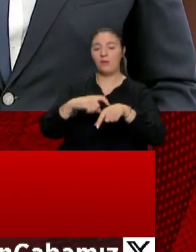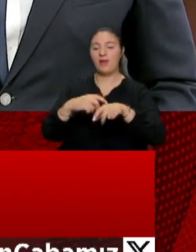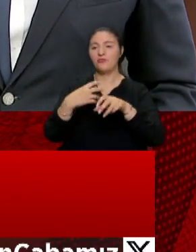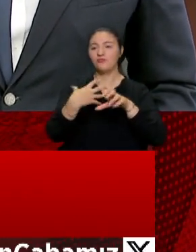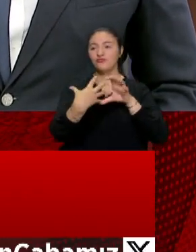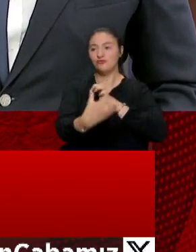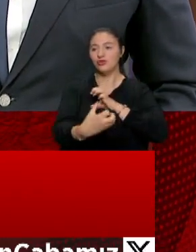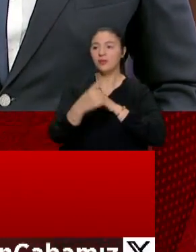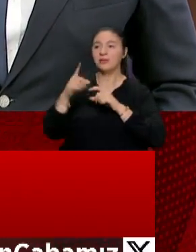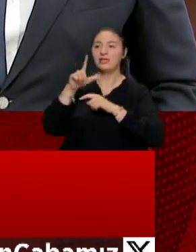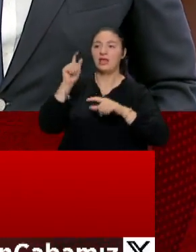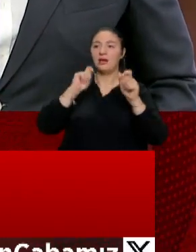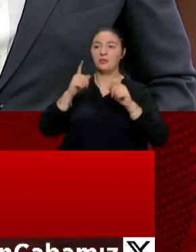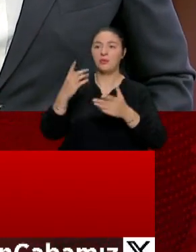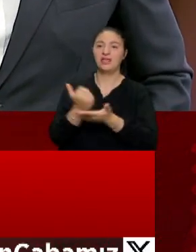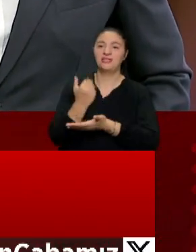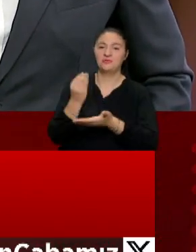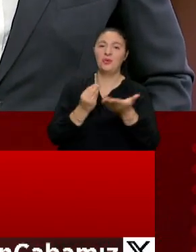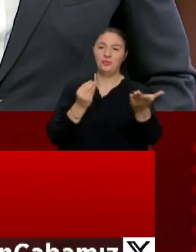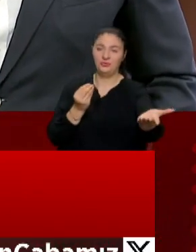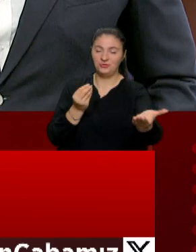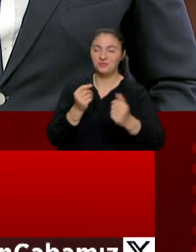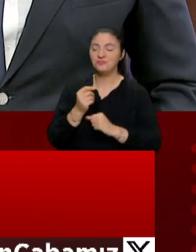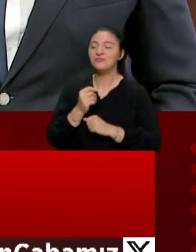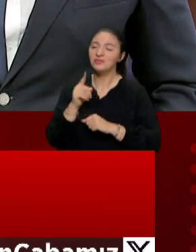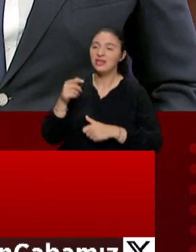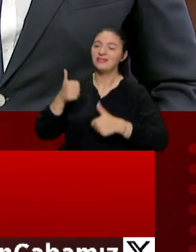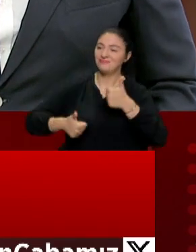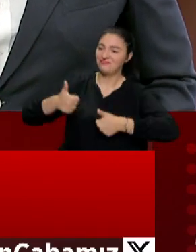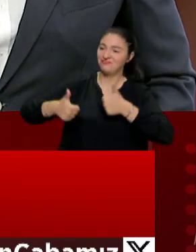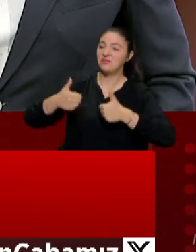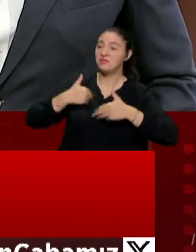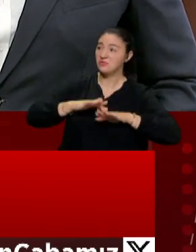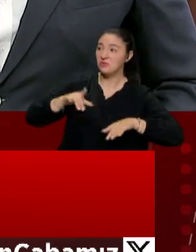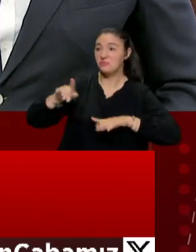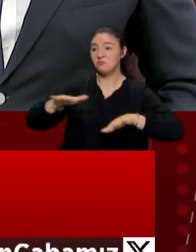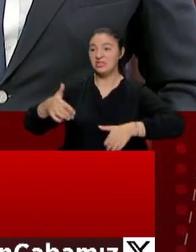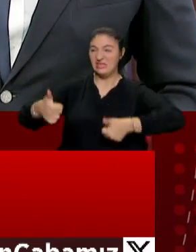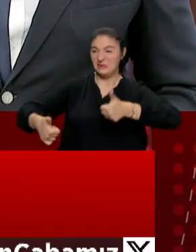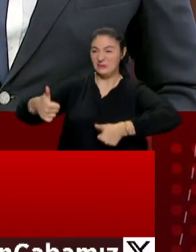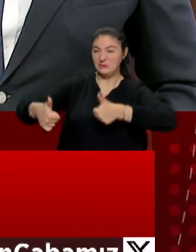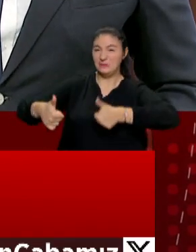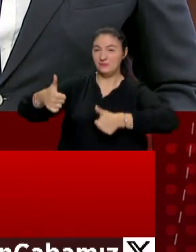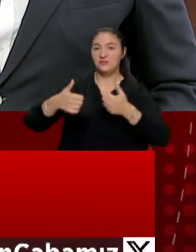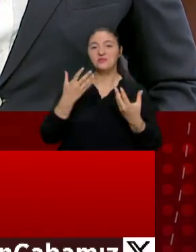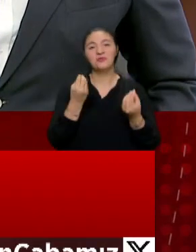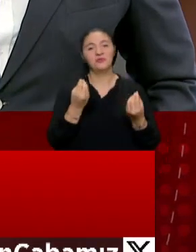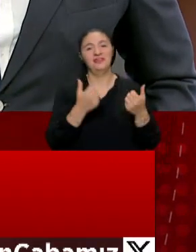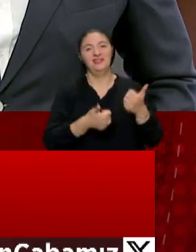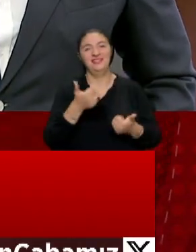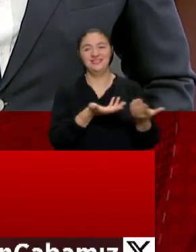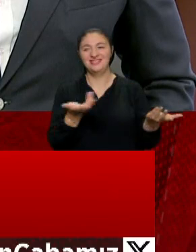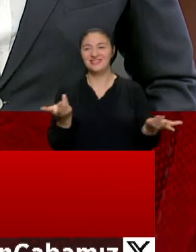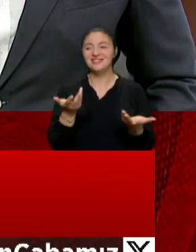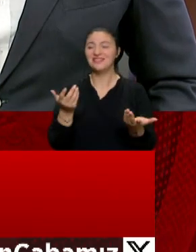bir Kampüs ise yaptırdı böyle de bir kazancımız oldu şimdi yarış içindeyiz bizim o bitireceğiz önce onların bitirecek ee Evet